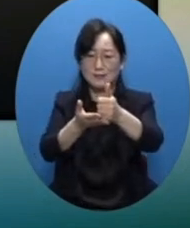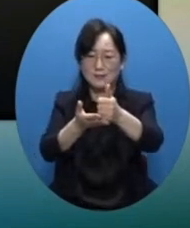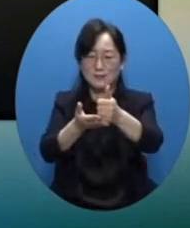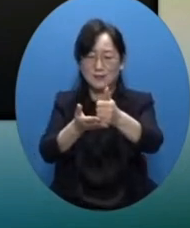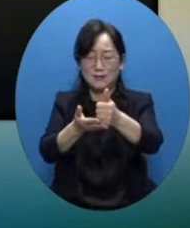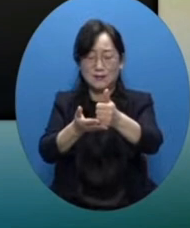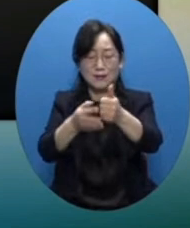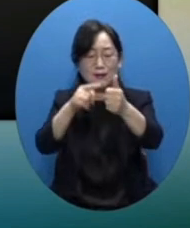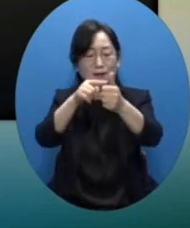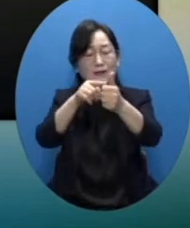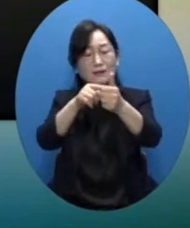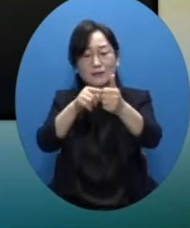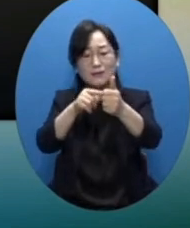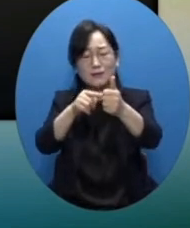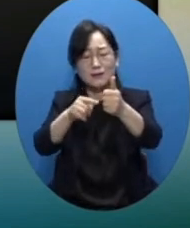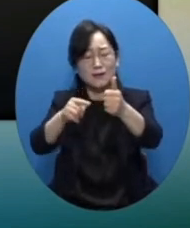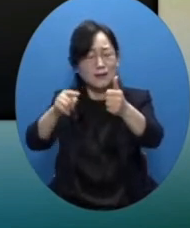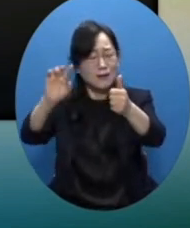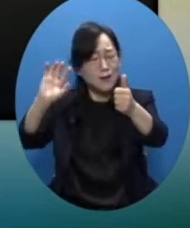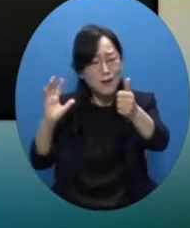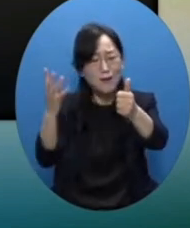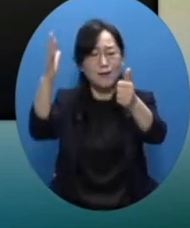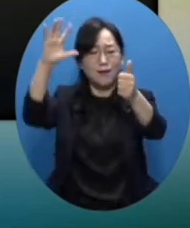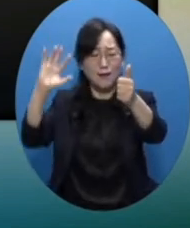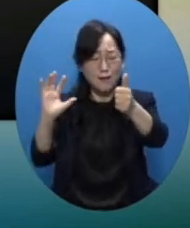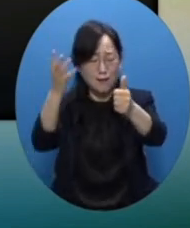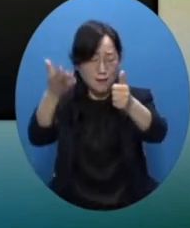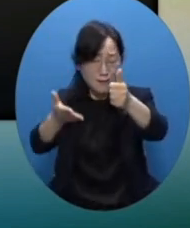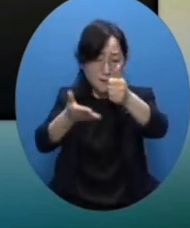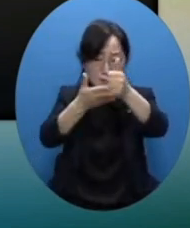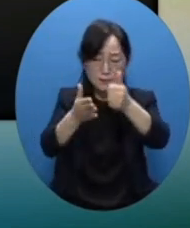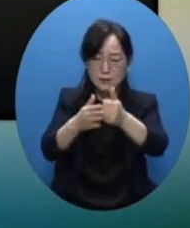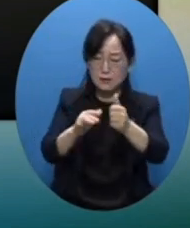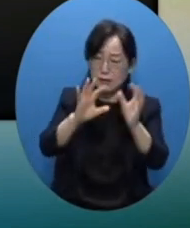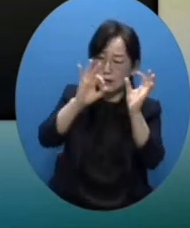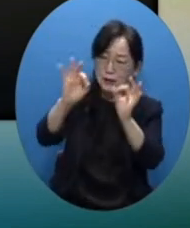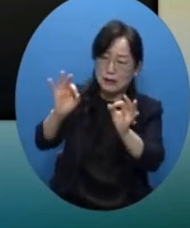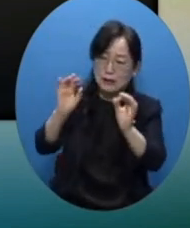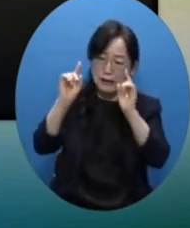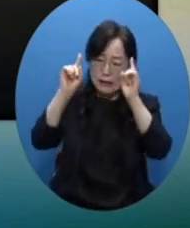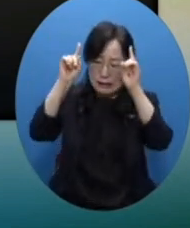그를 환호한 이 깐 스트레스를 견디지 못해서